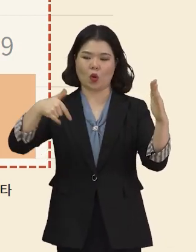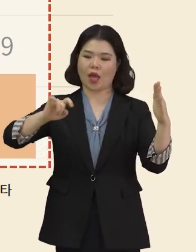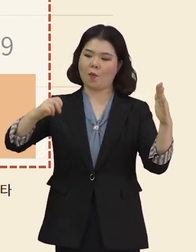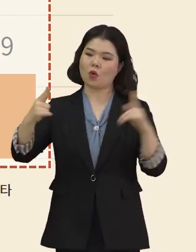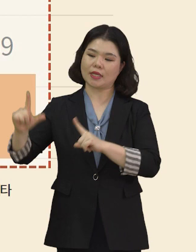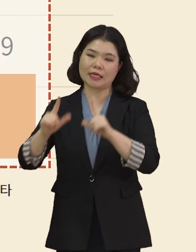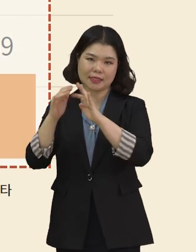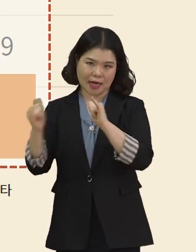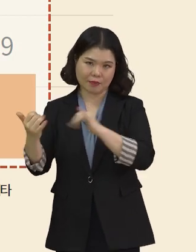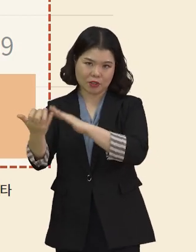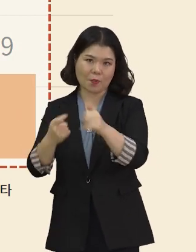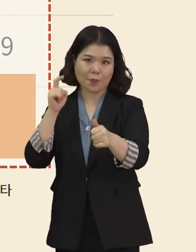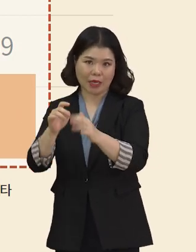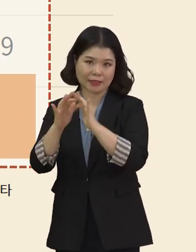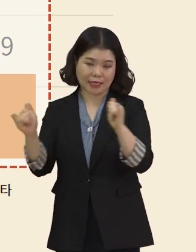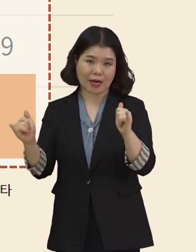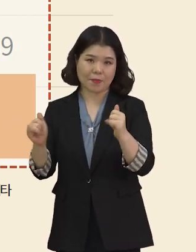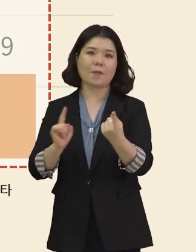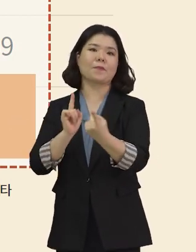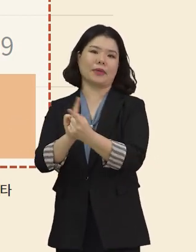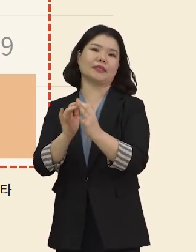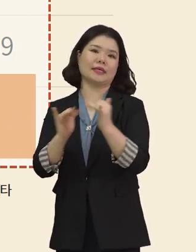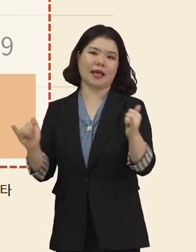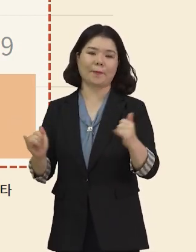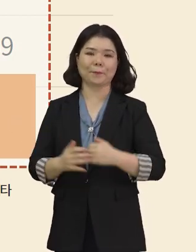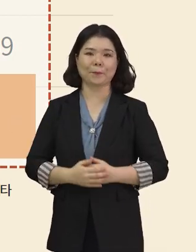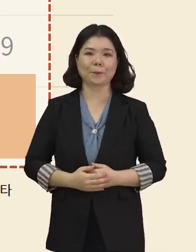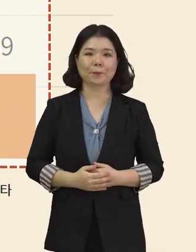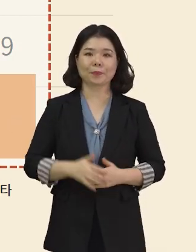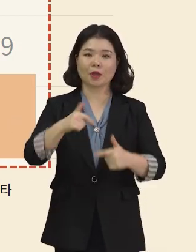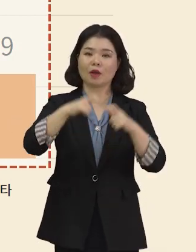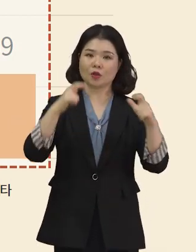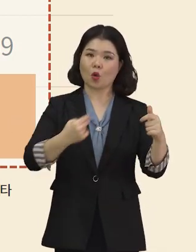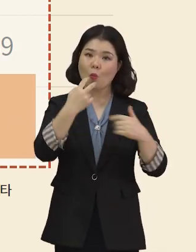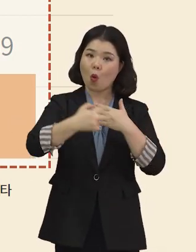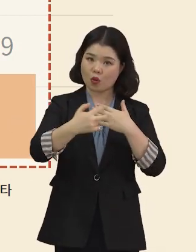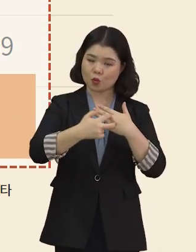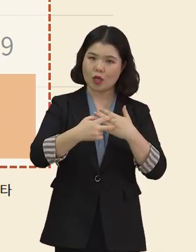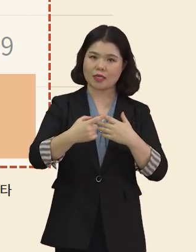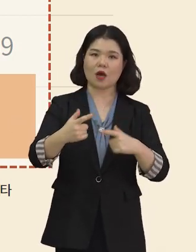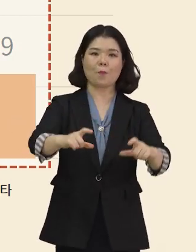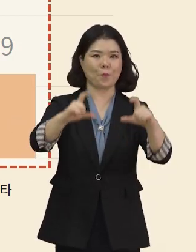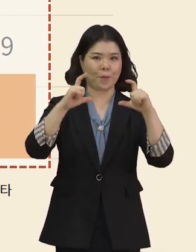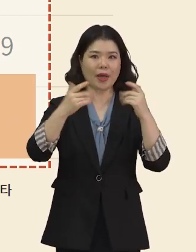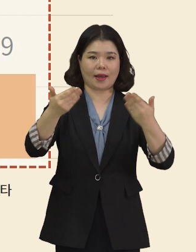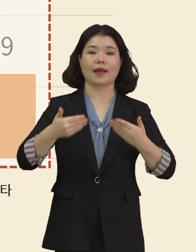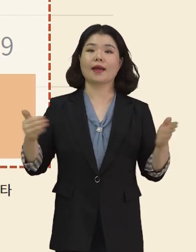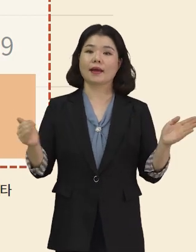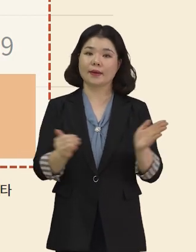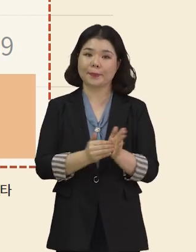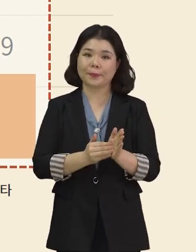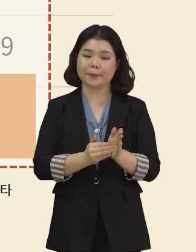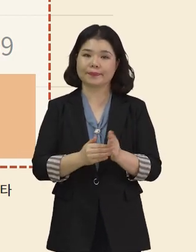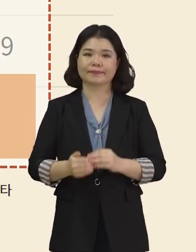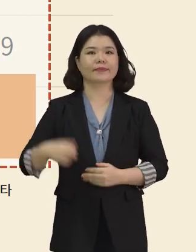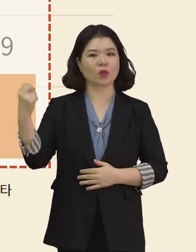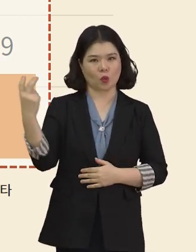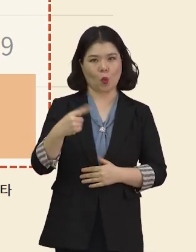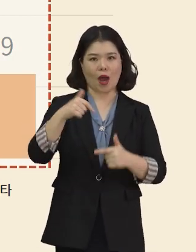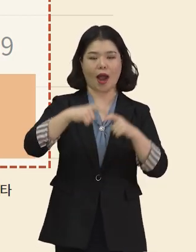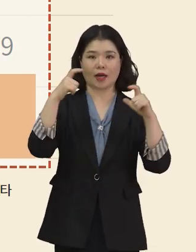개포동 주민은 앞서 확진받은 강남구민의 접촉자로 강남구 보건소에서 확진 판정을 받았습니다.